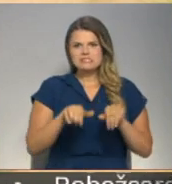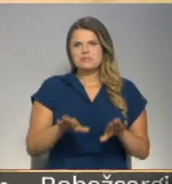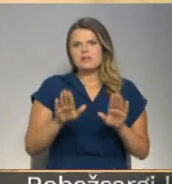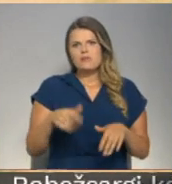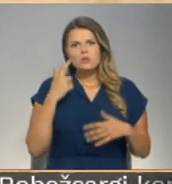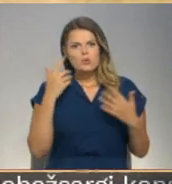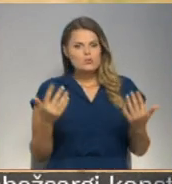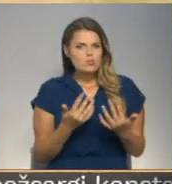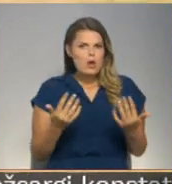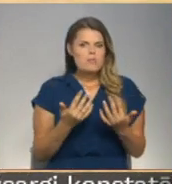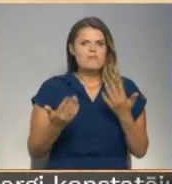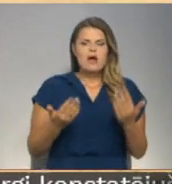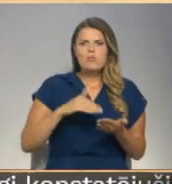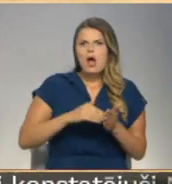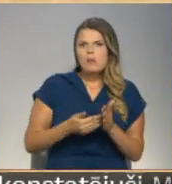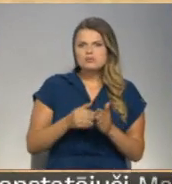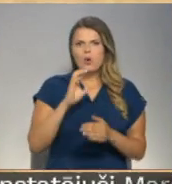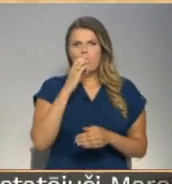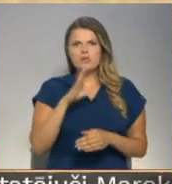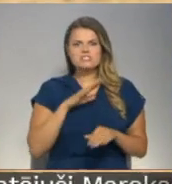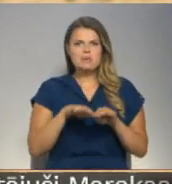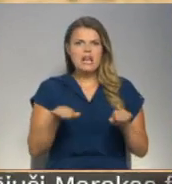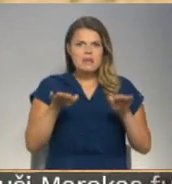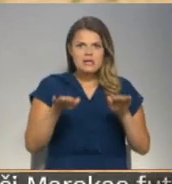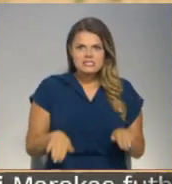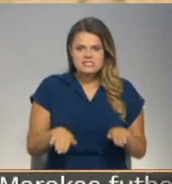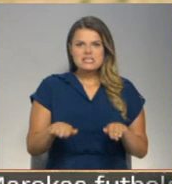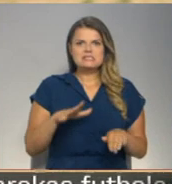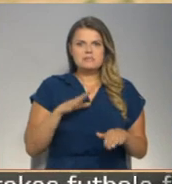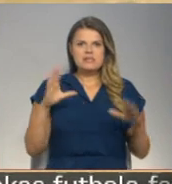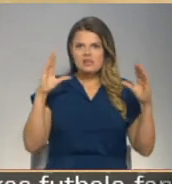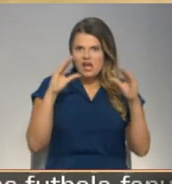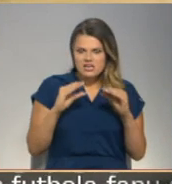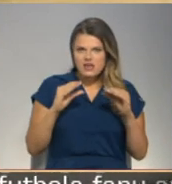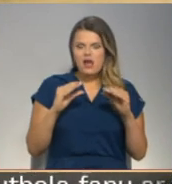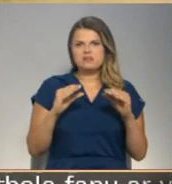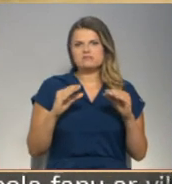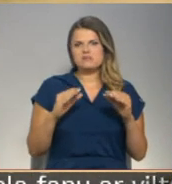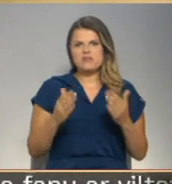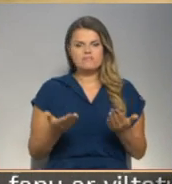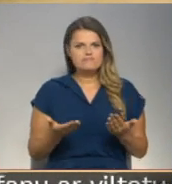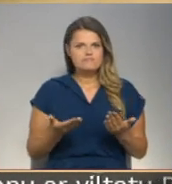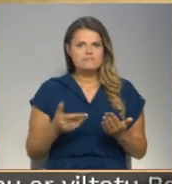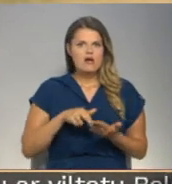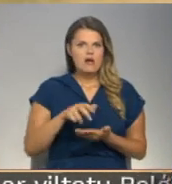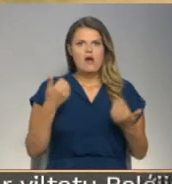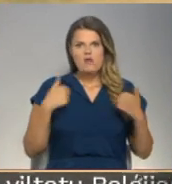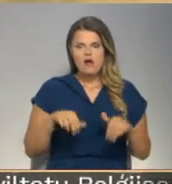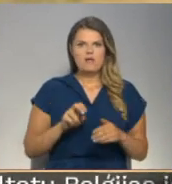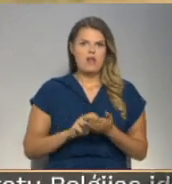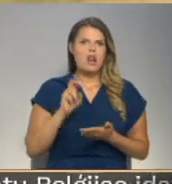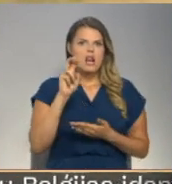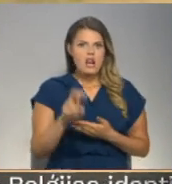it kā varbūt kaut kāda apstākļa. Ūdens bija, līmenis bija zems, jau bija krēsla. Un gāja ārā lec